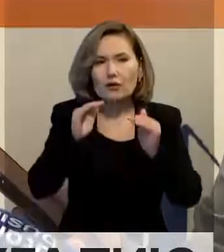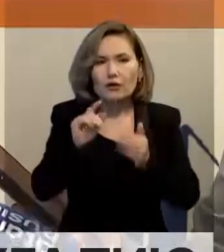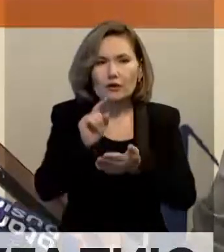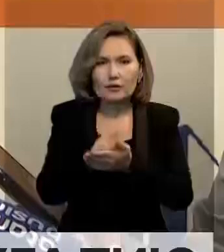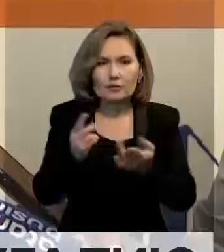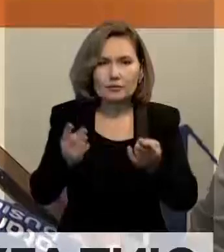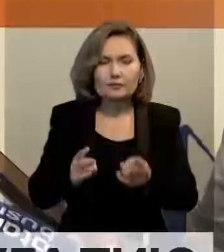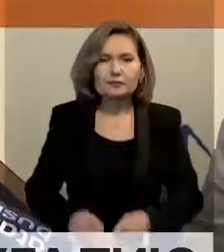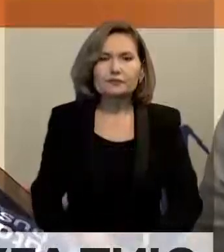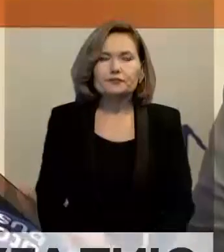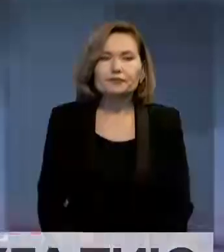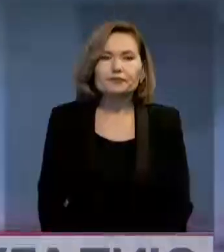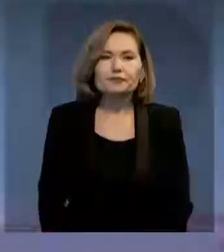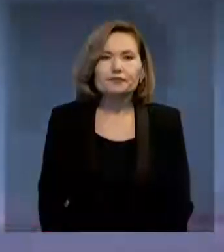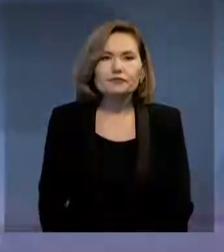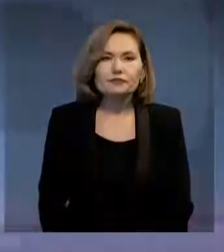керек.